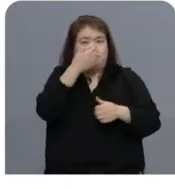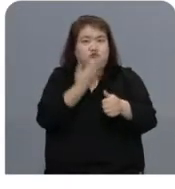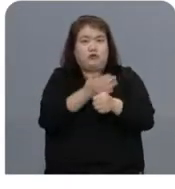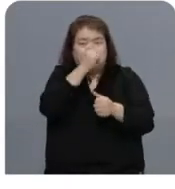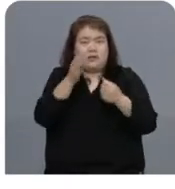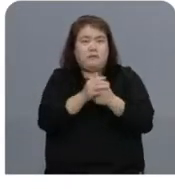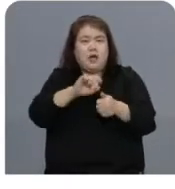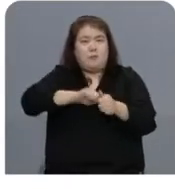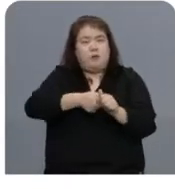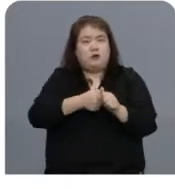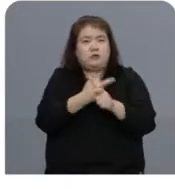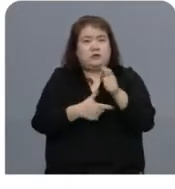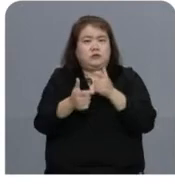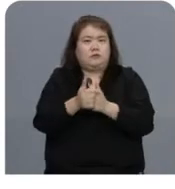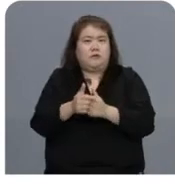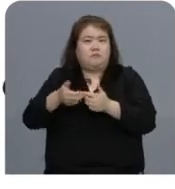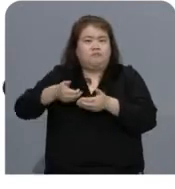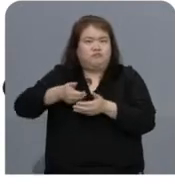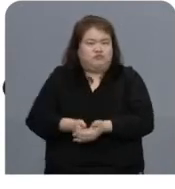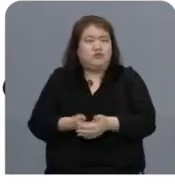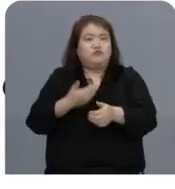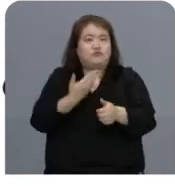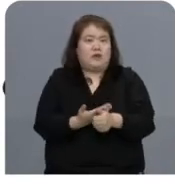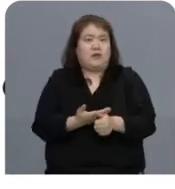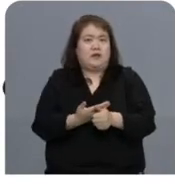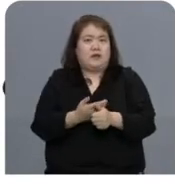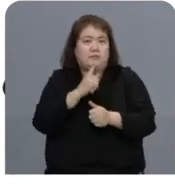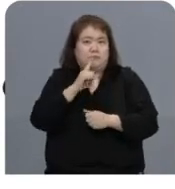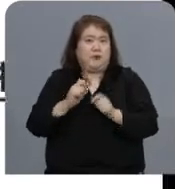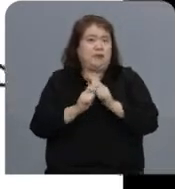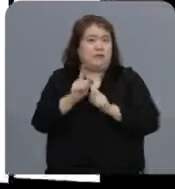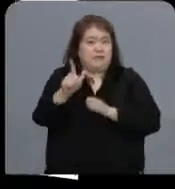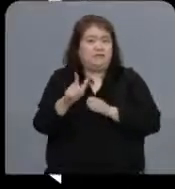처벌을 더 강화해야 한다는 의견이 대부분이었습니다